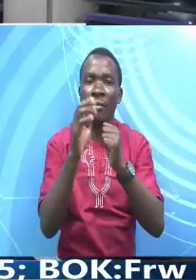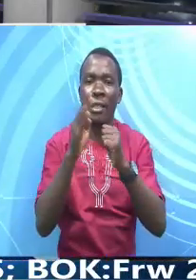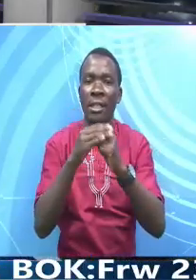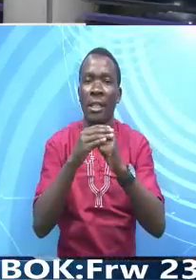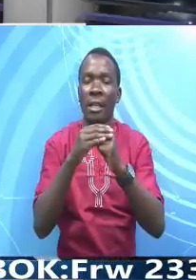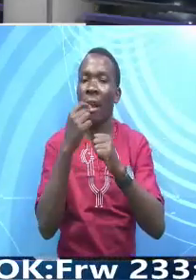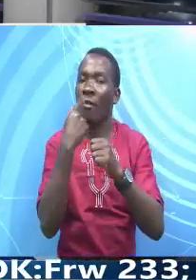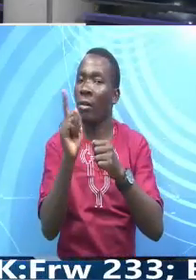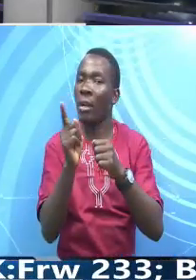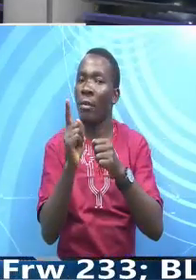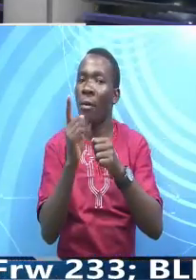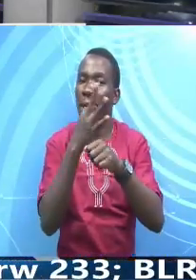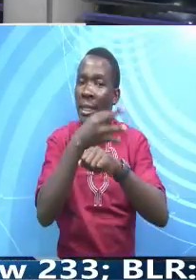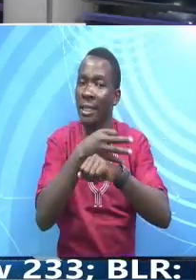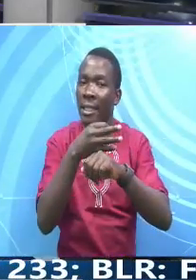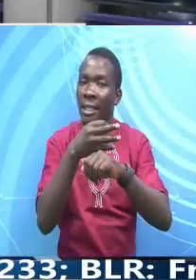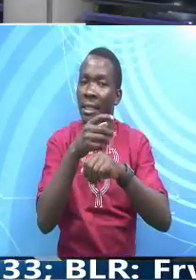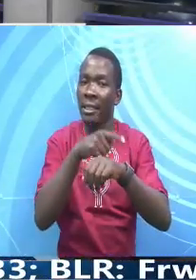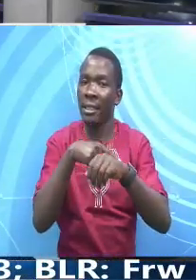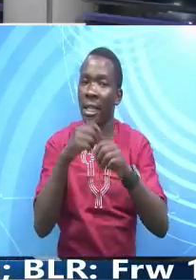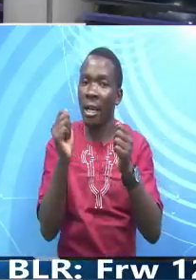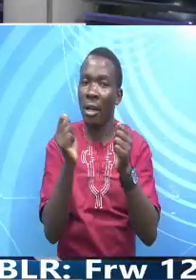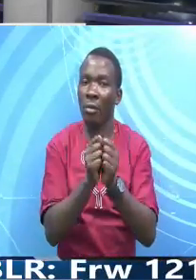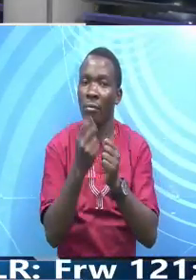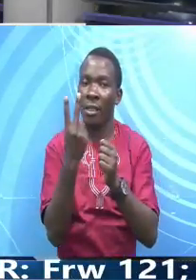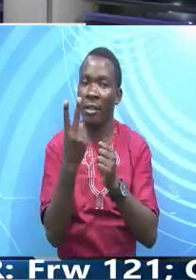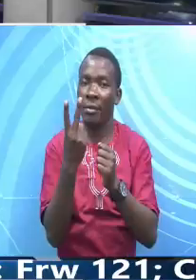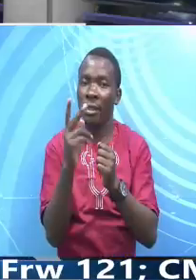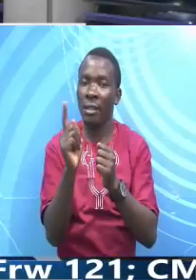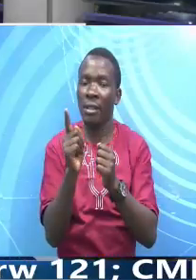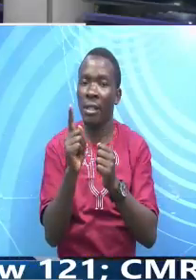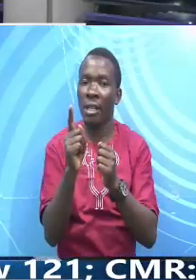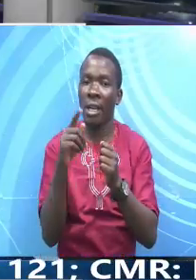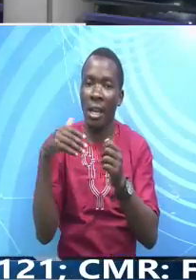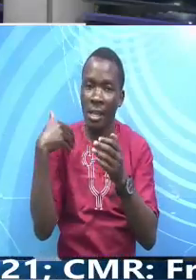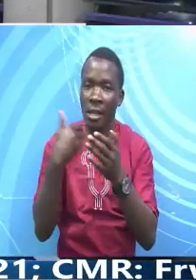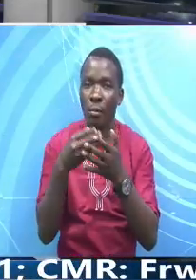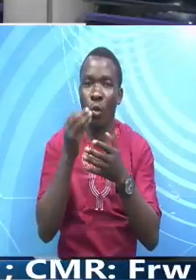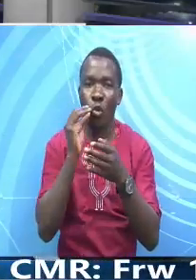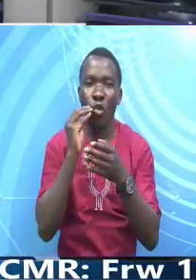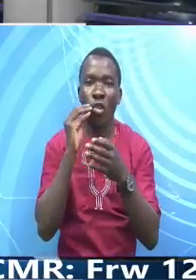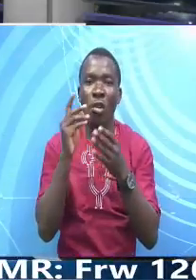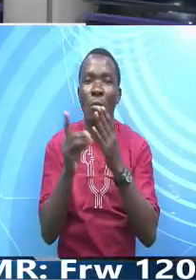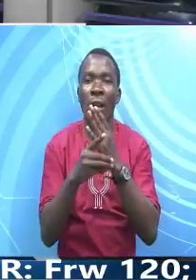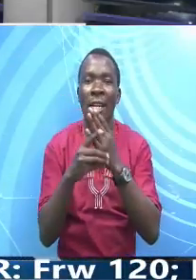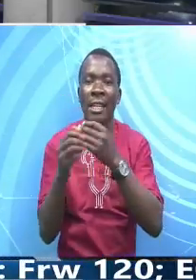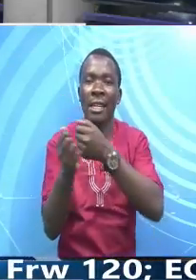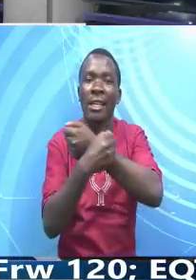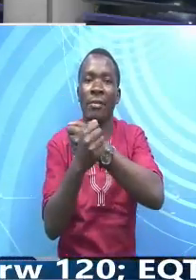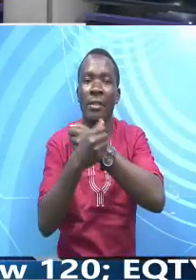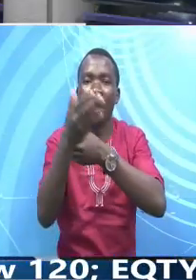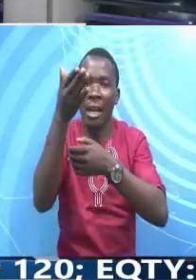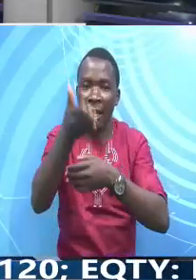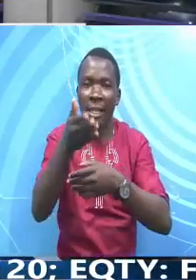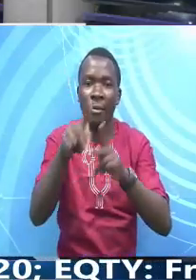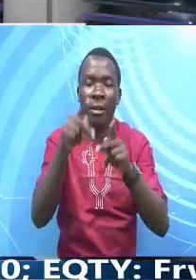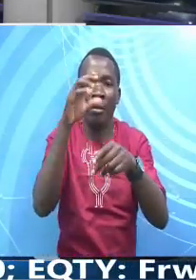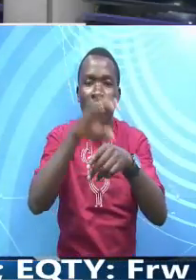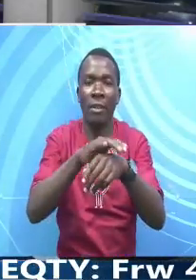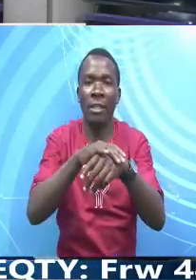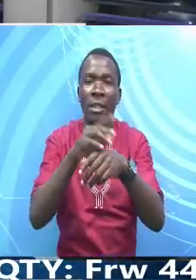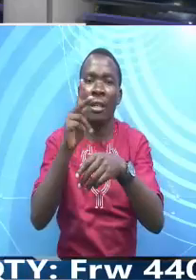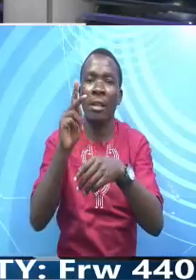12 bataragera mu rugo mu karere ka Rubavu hari abafashwe barenze kuri ino saha bataragera mu rugo ndahiro Valence Papira